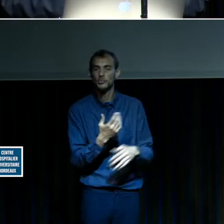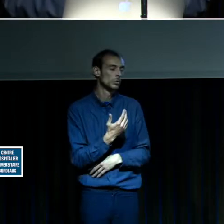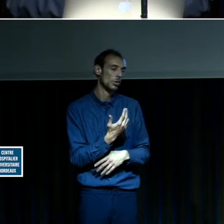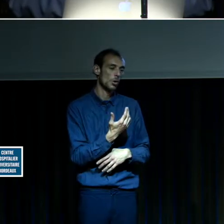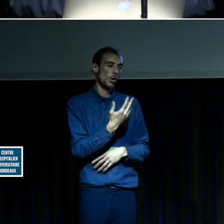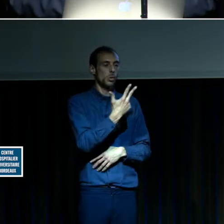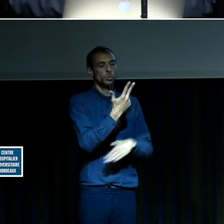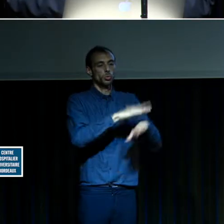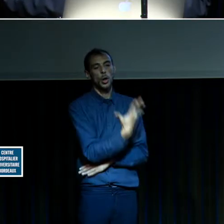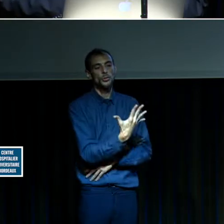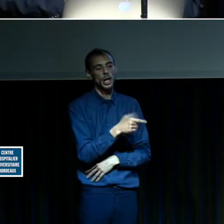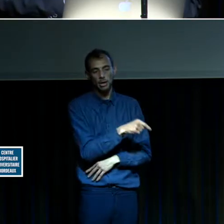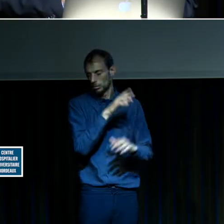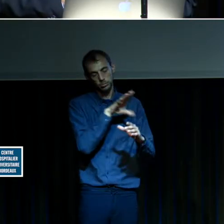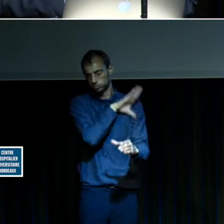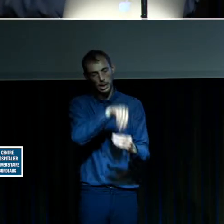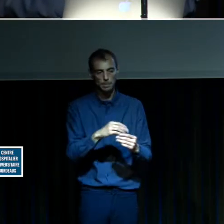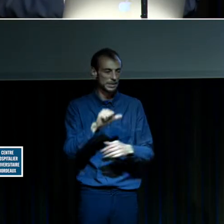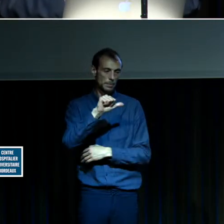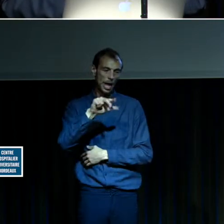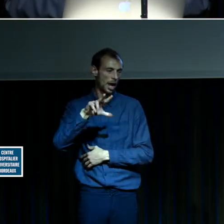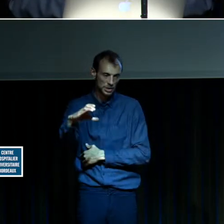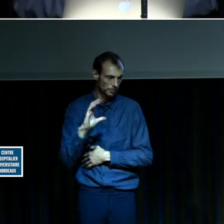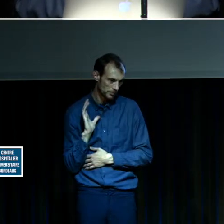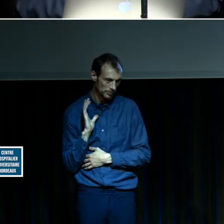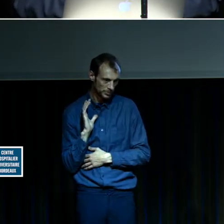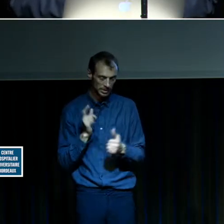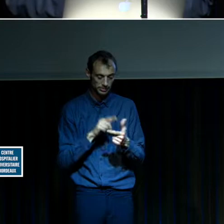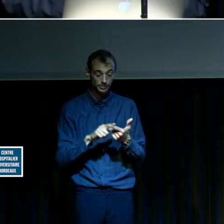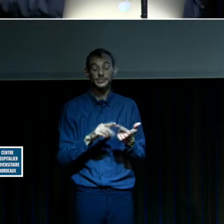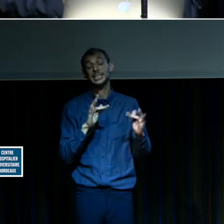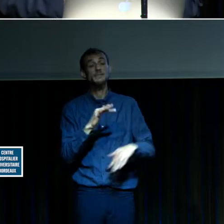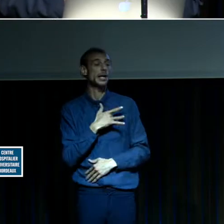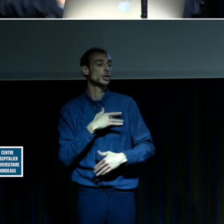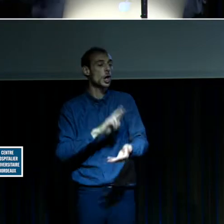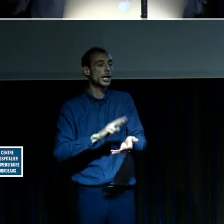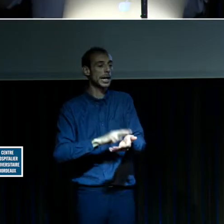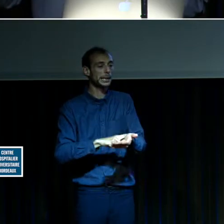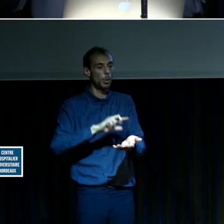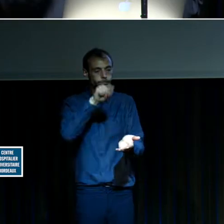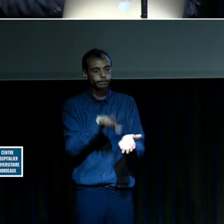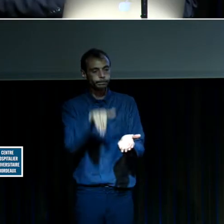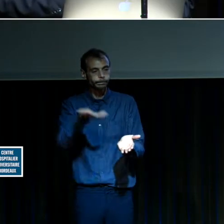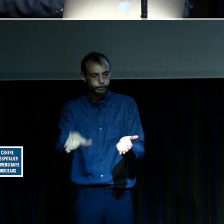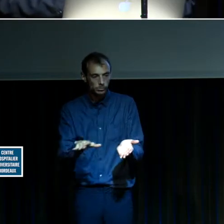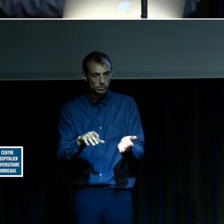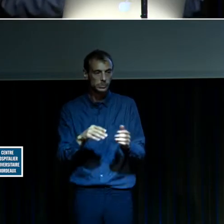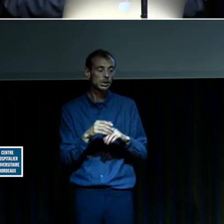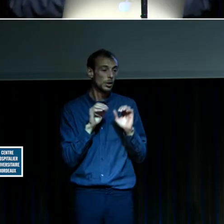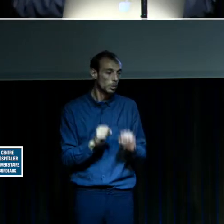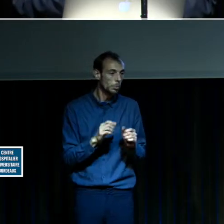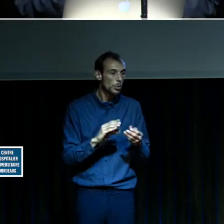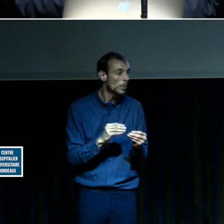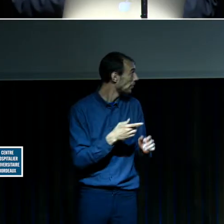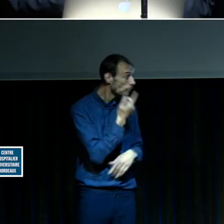l'AVC. L'arythmie cardiaque, là encore, c'est une cause de l'accident vasculaire cérébral. Vous avez vu sur le petit film tout à l'heure un caillot qui